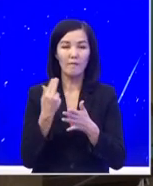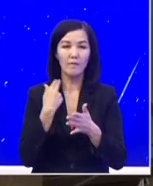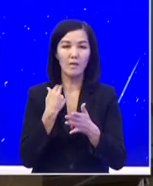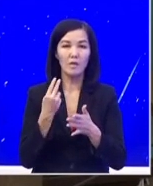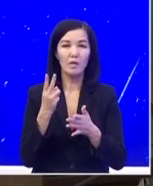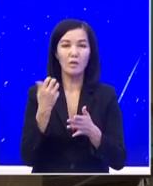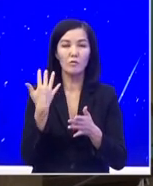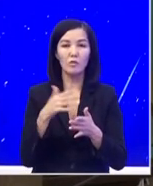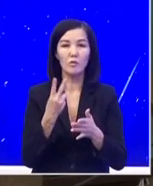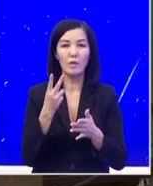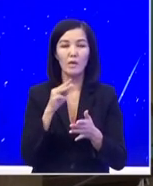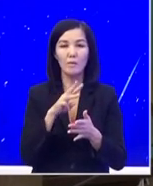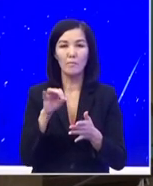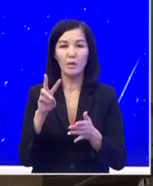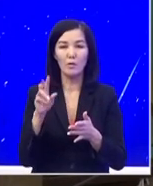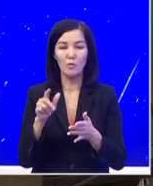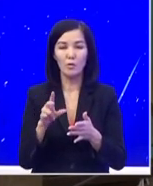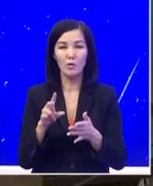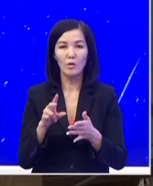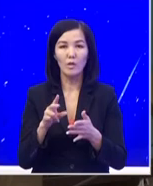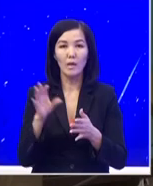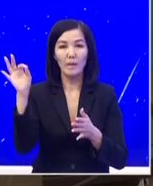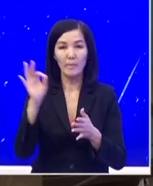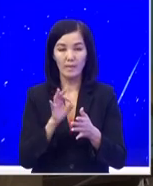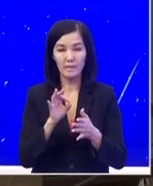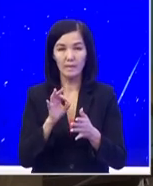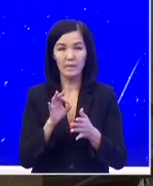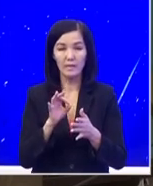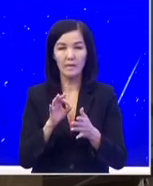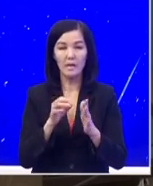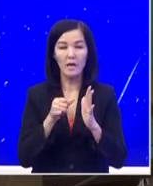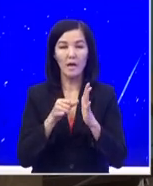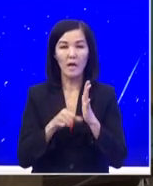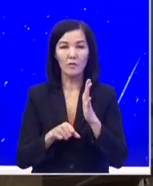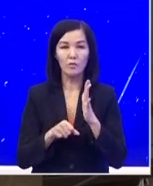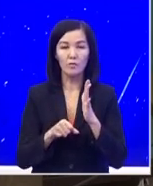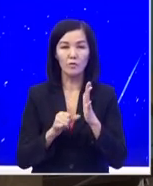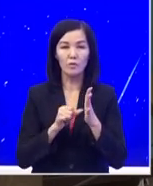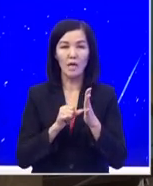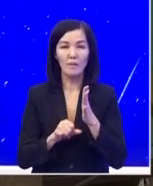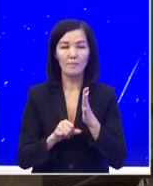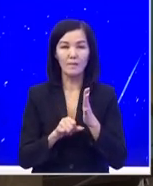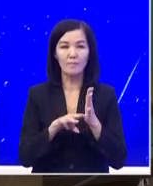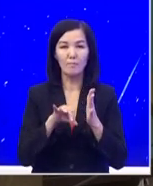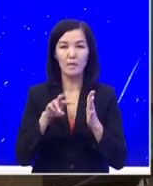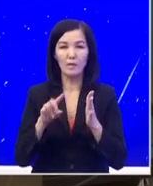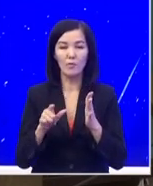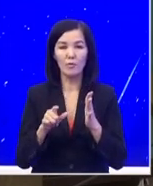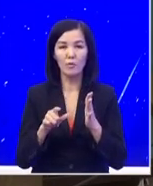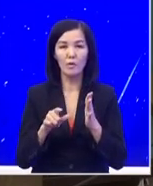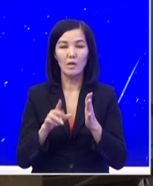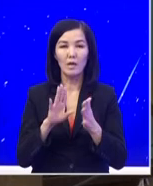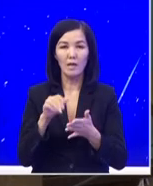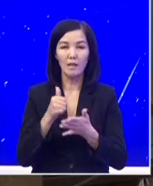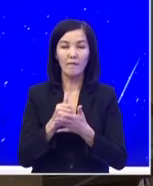252 миллион өсімпұл сомасы. Яғни бұл жеке тұлғалар 660 миллион теңге берешек сомасын төлеген